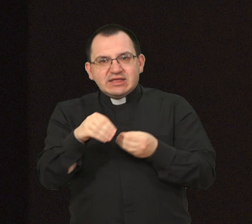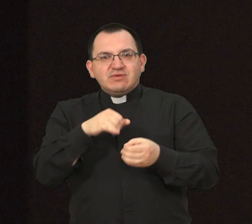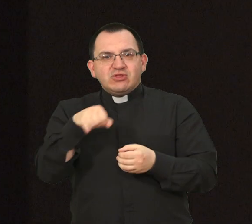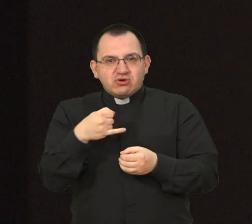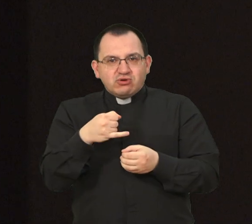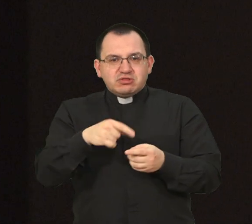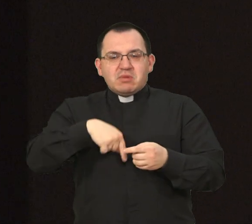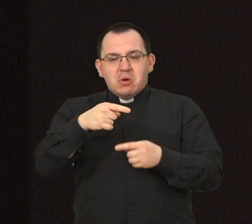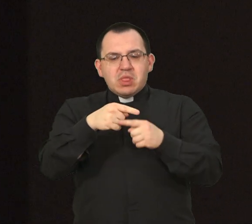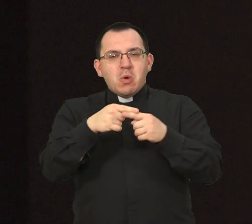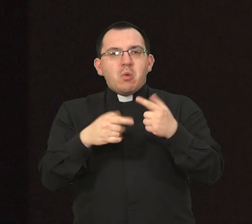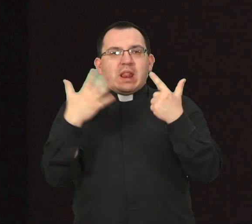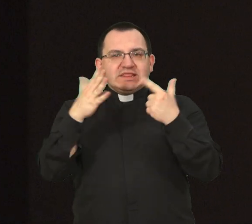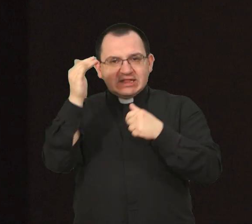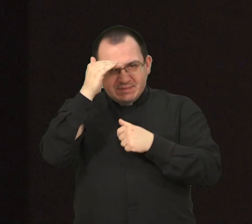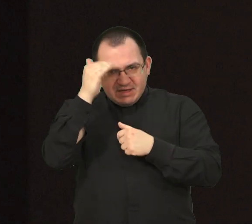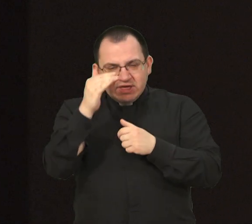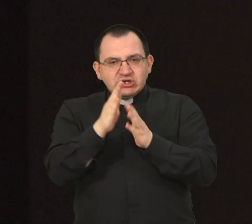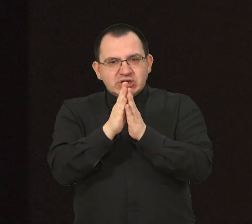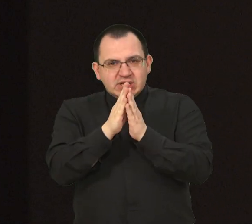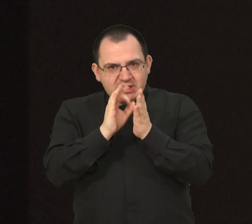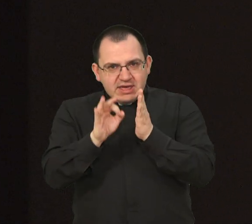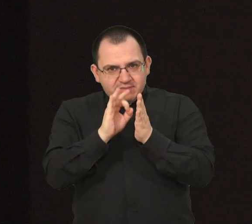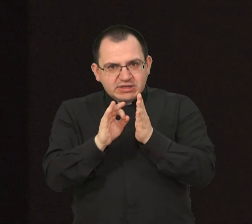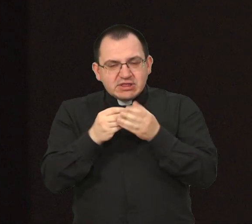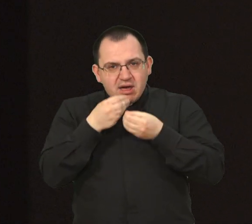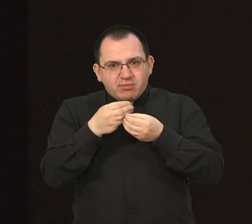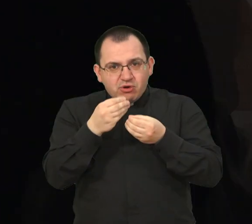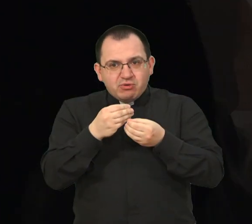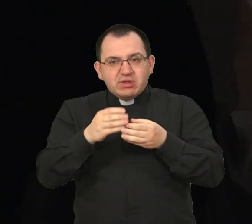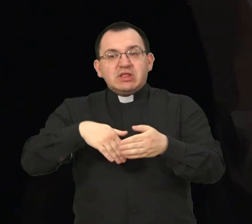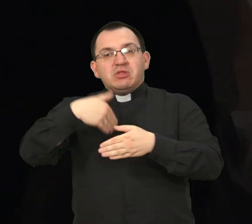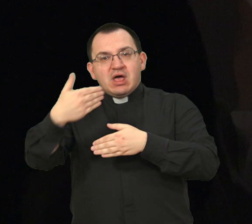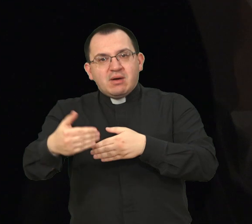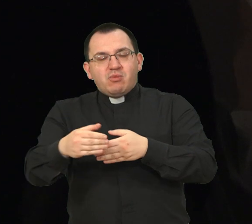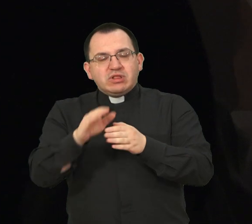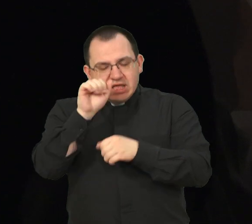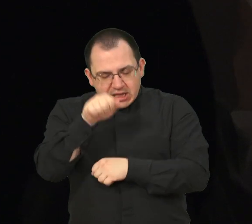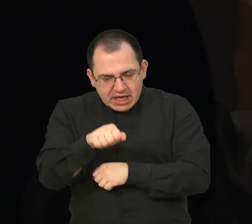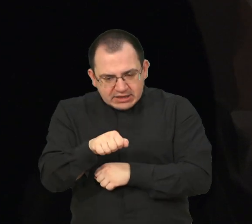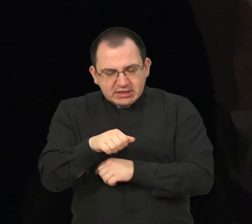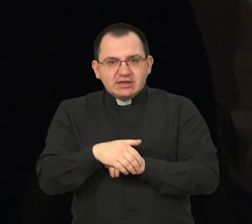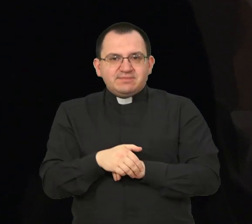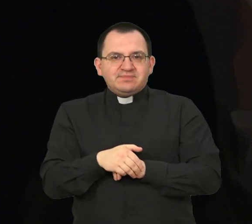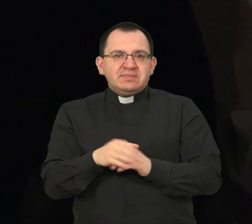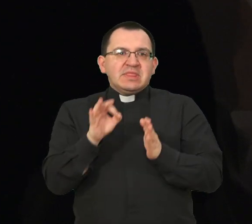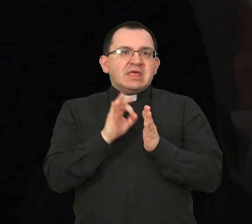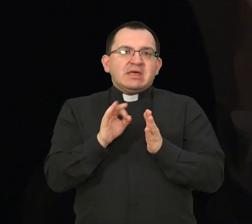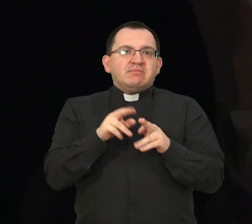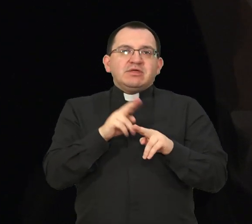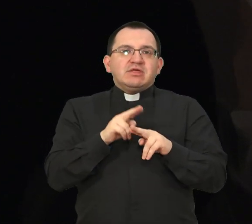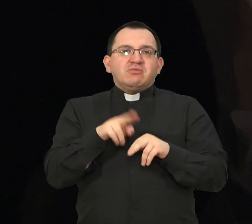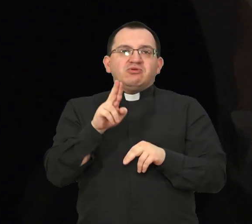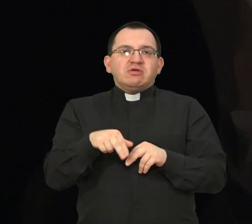Uslijedit će sveta misa od 18.30 s prigodnom homilijom, a nakon mise bit će i euharistijsko klanjanje. Mise će predstaviti